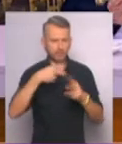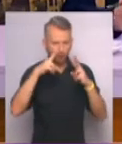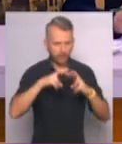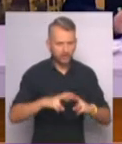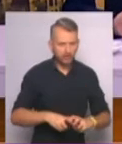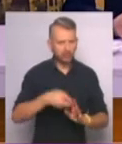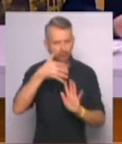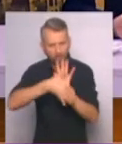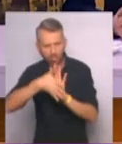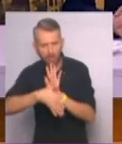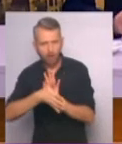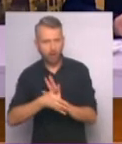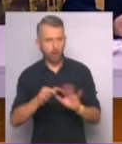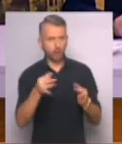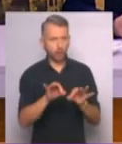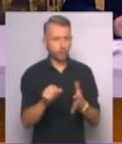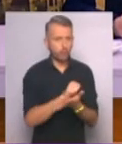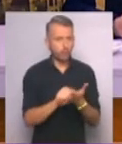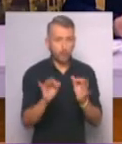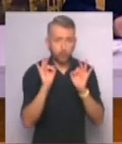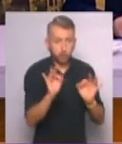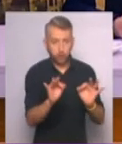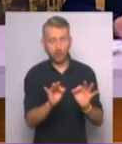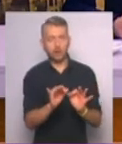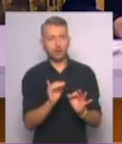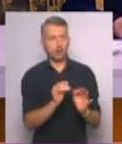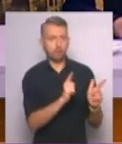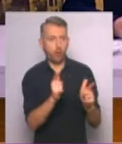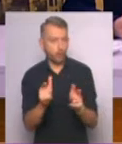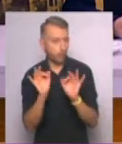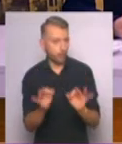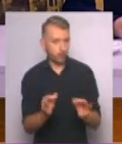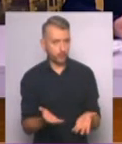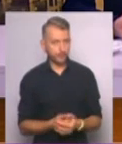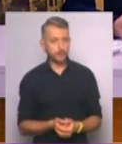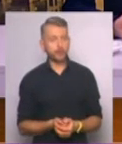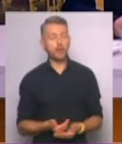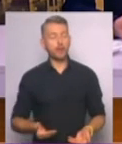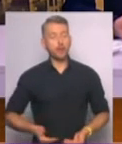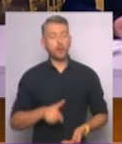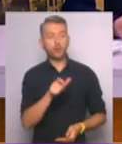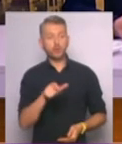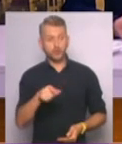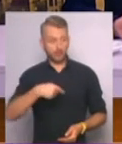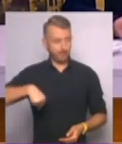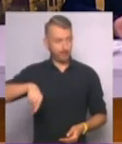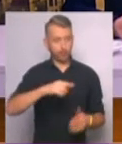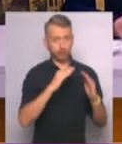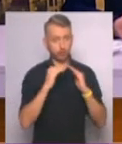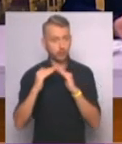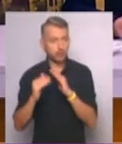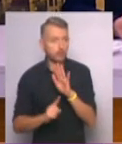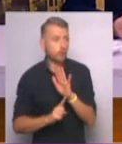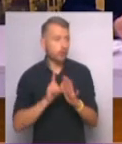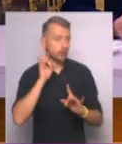жодної дозвільної документації і погодженої належним чином. Жителі навколишніх будинків почали бити